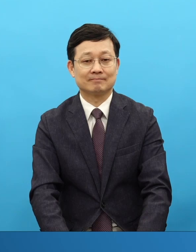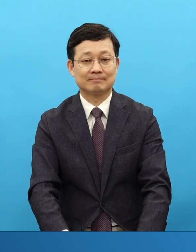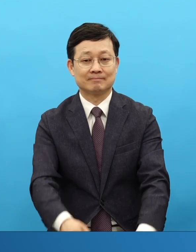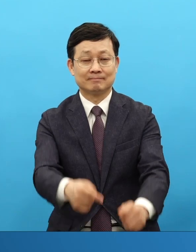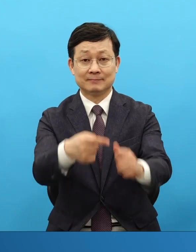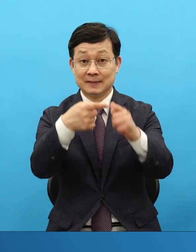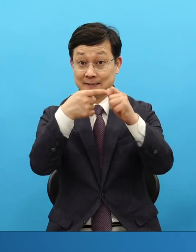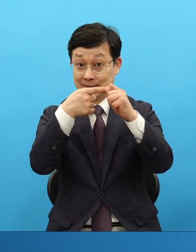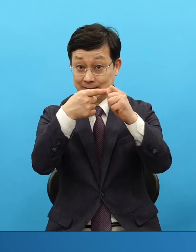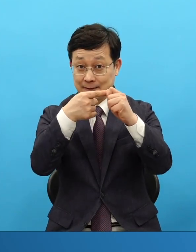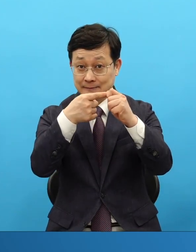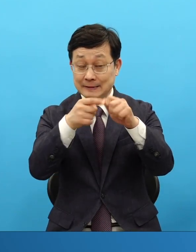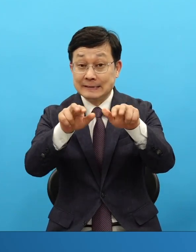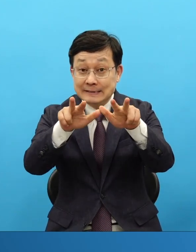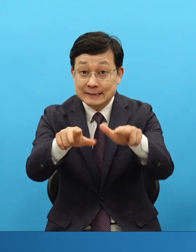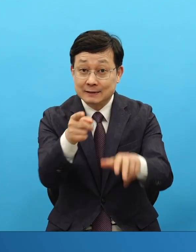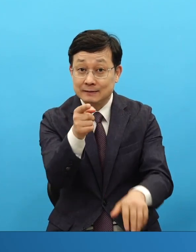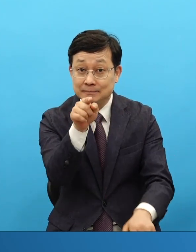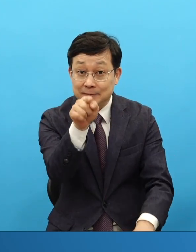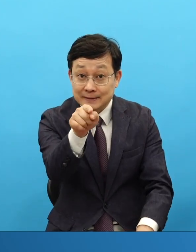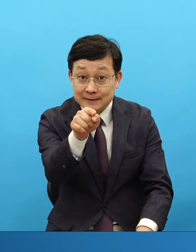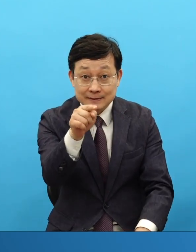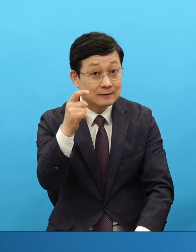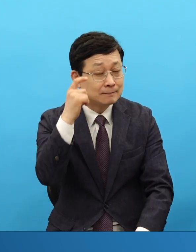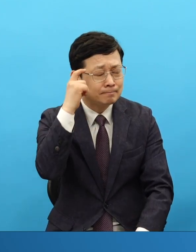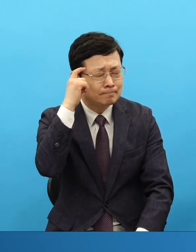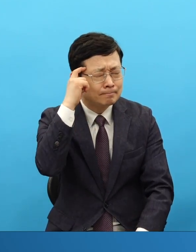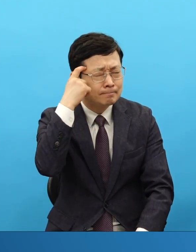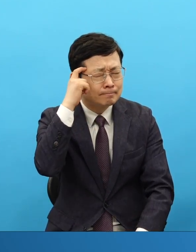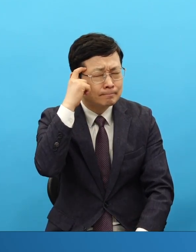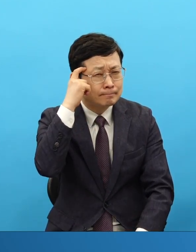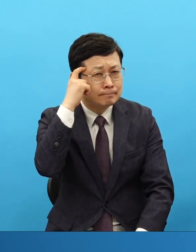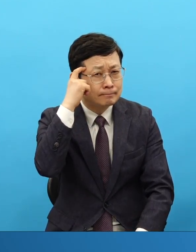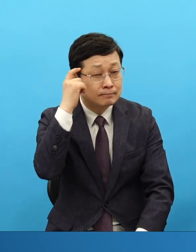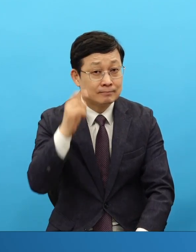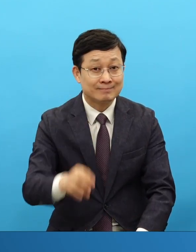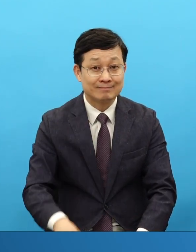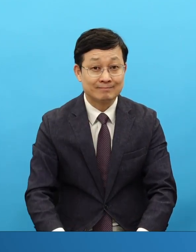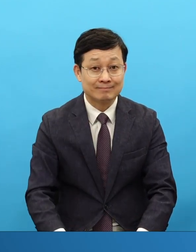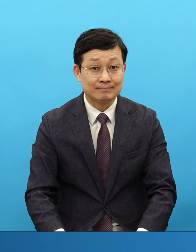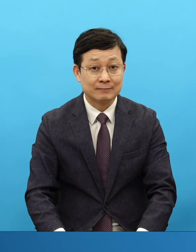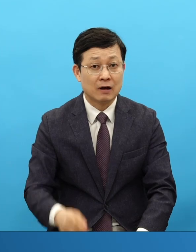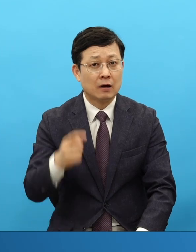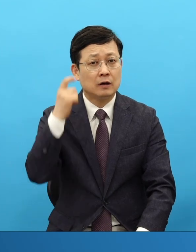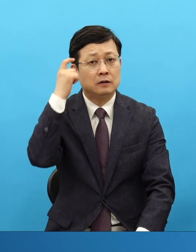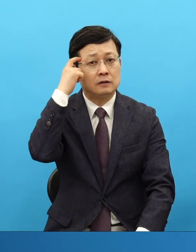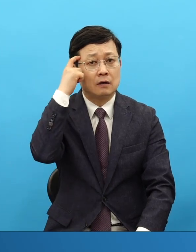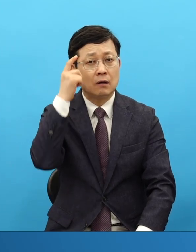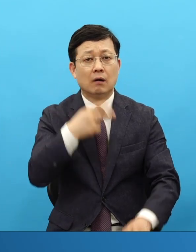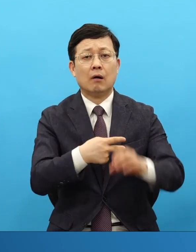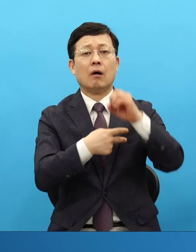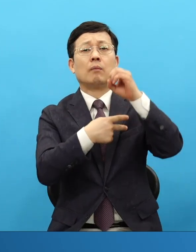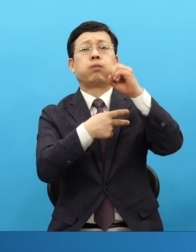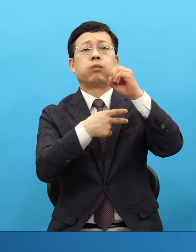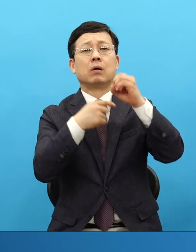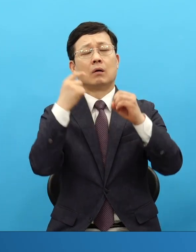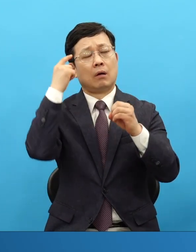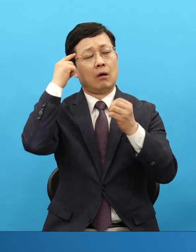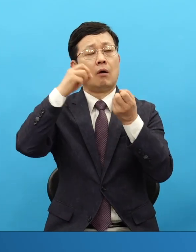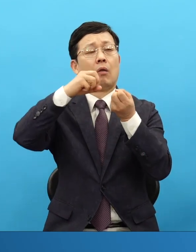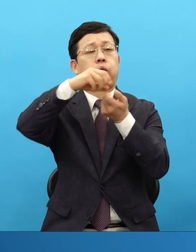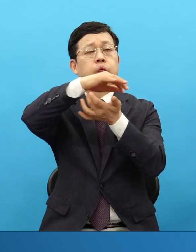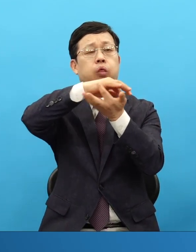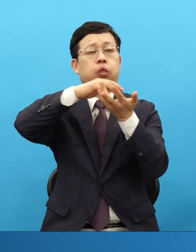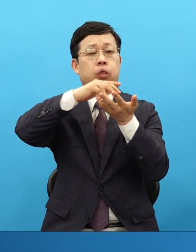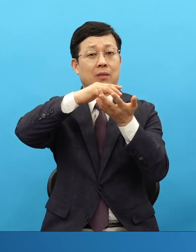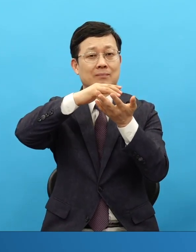생각을 하고 있는 거죠. 그렇죠? We are thinking. 아무 생각이 없는 그거는 이제 공상에 빠지는 거고요. If you have